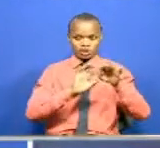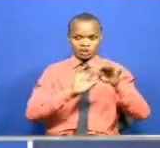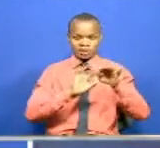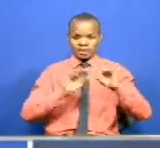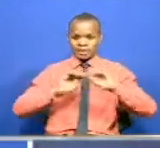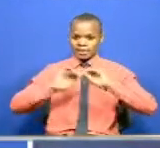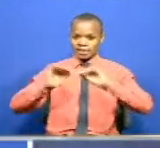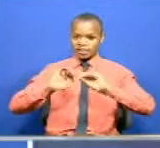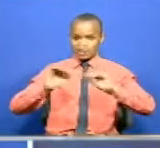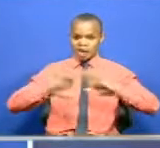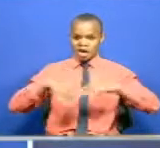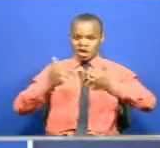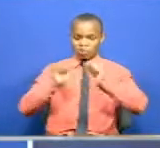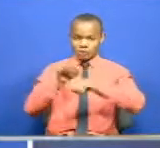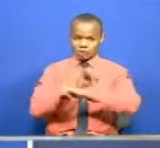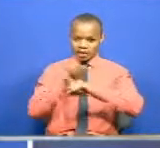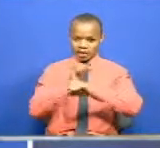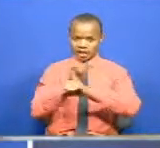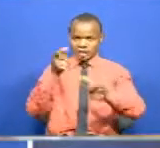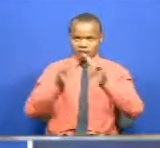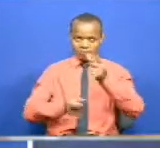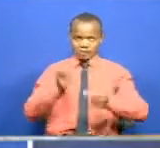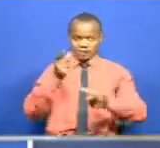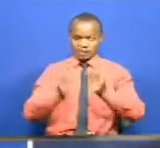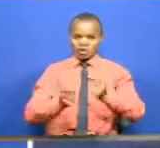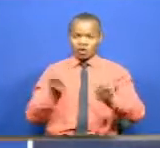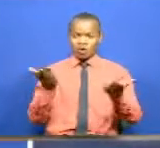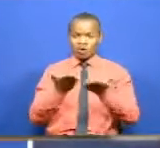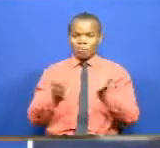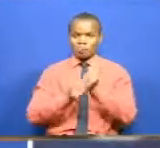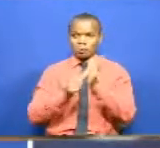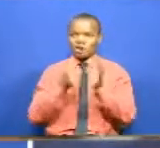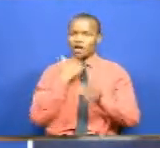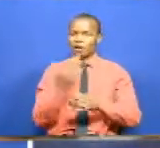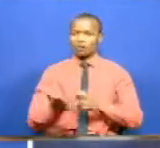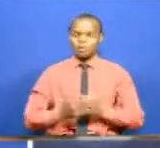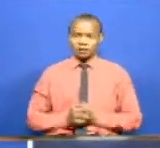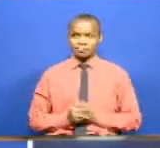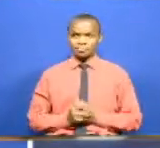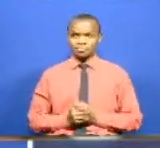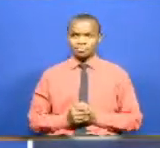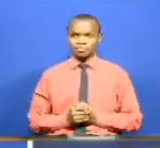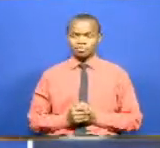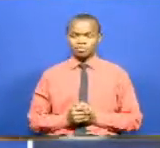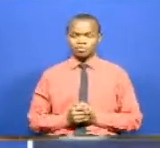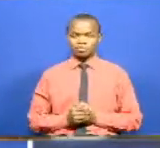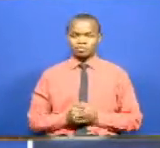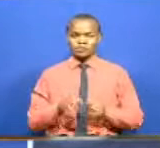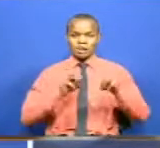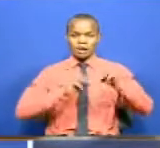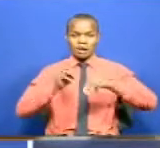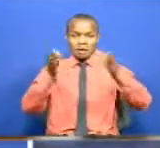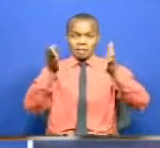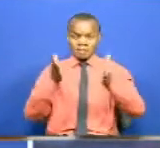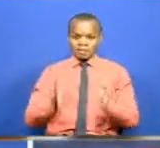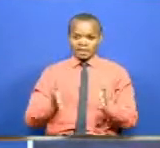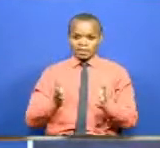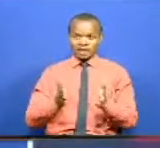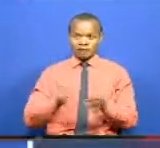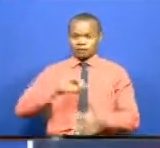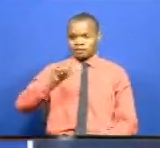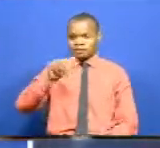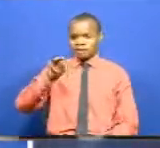fundisha kutoa maziwa safi na maziwa ambao haijawekwa uchafu hata apps. Meneja mkuu wa kiwanda hicho James Kamau